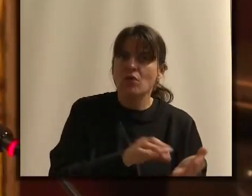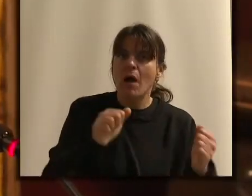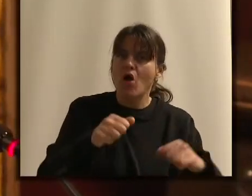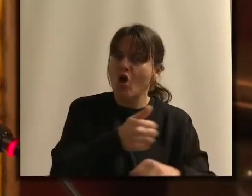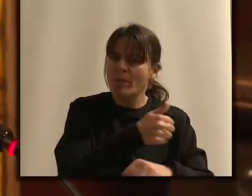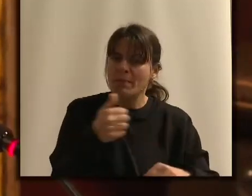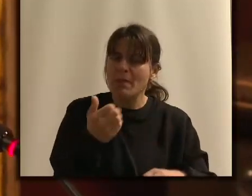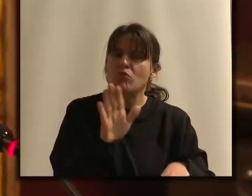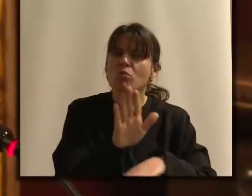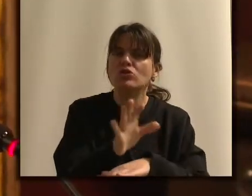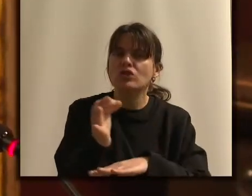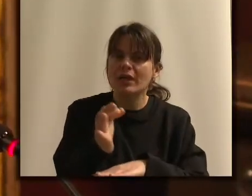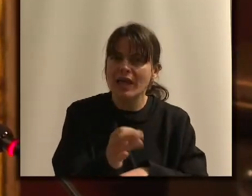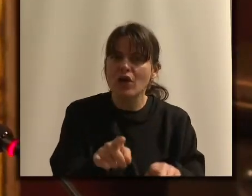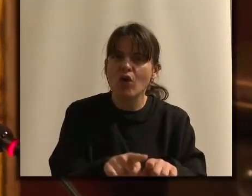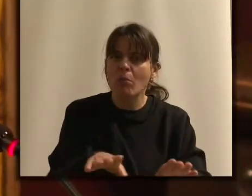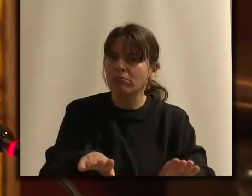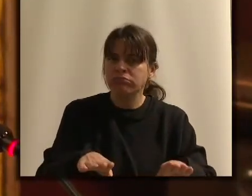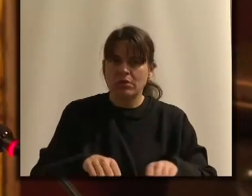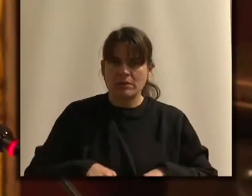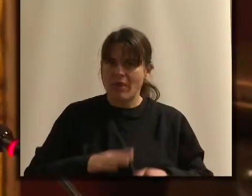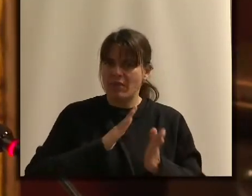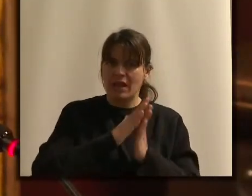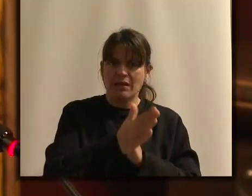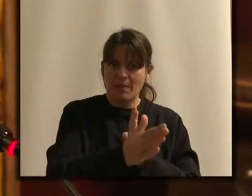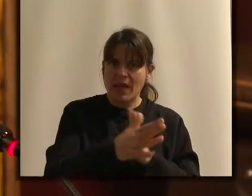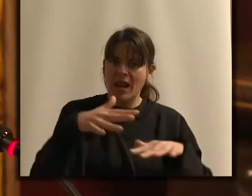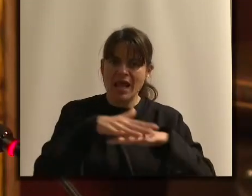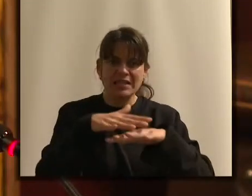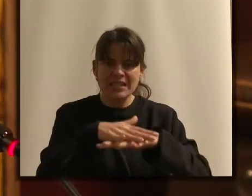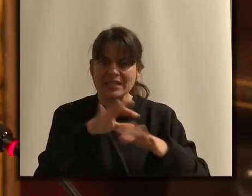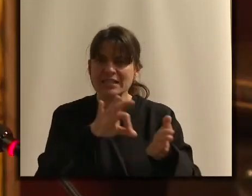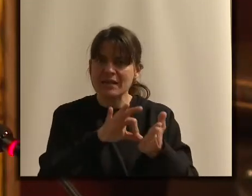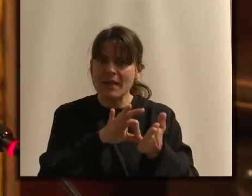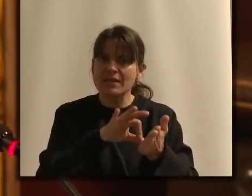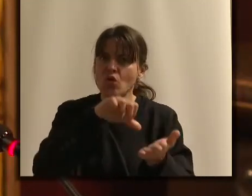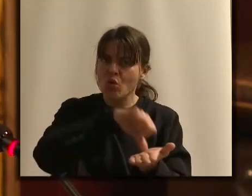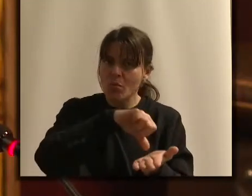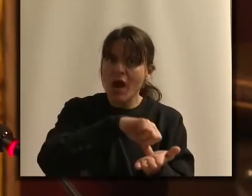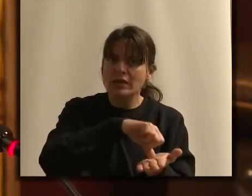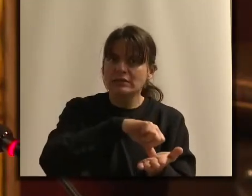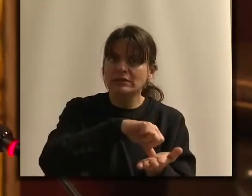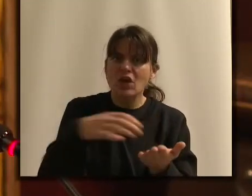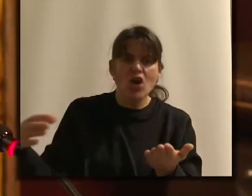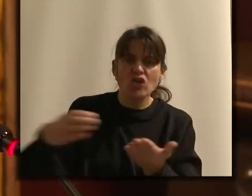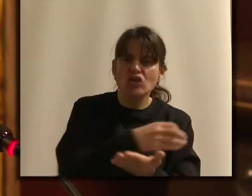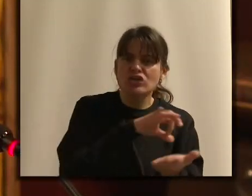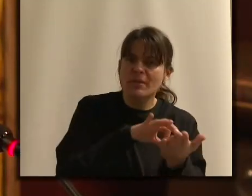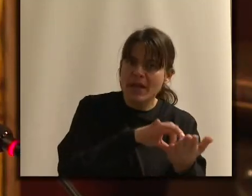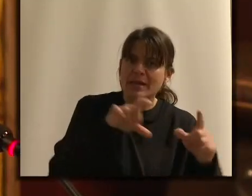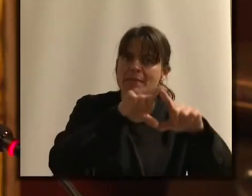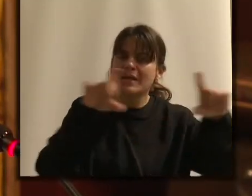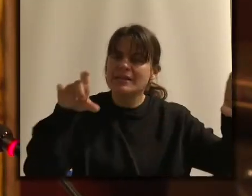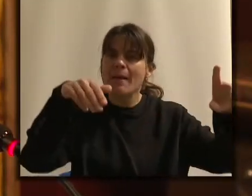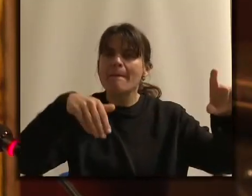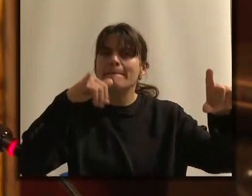és assumir de forma directa a través de l'organisme autònom xarxa de serveis urbans doncs els serveis que presta actualment l'empresa Minsvic,